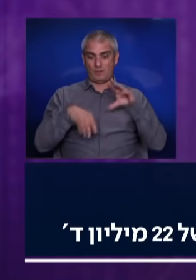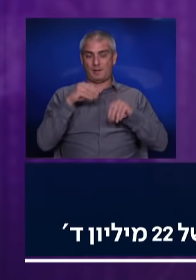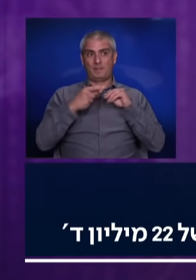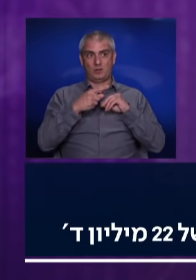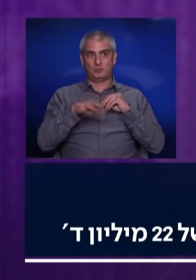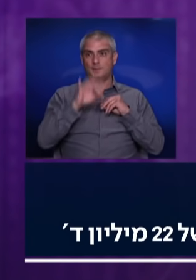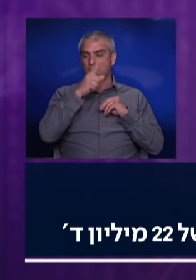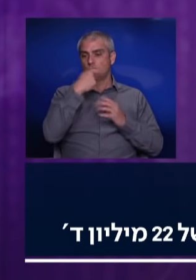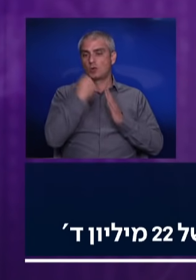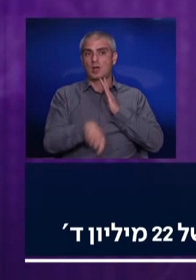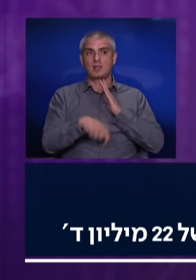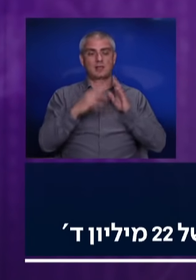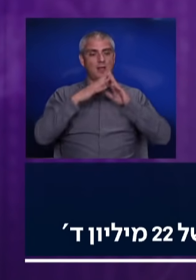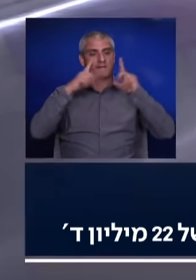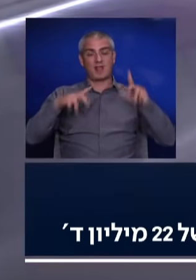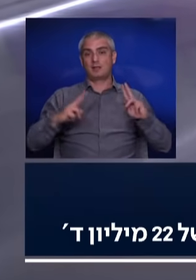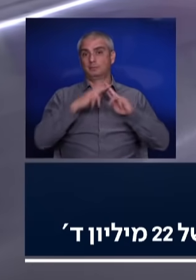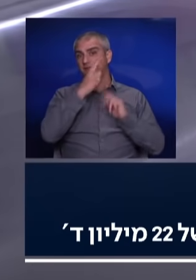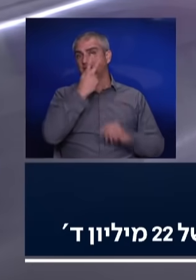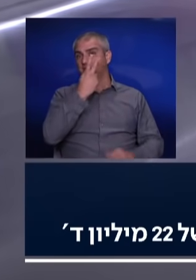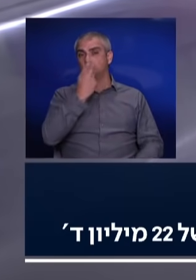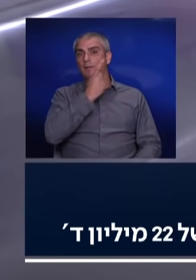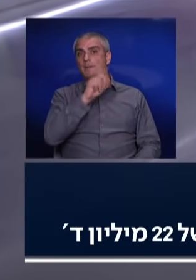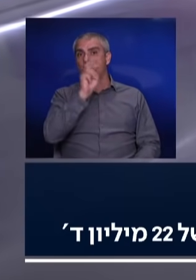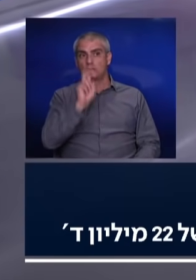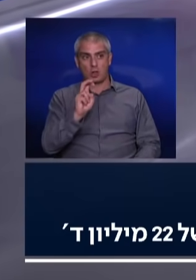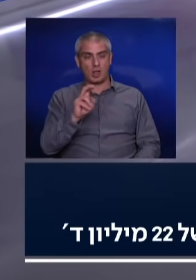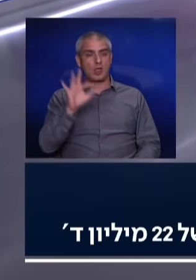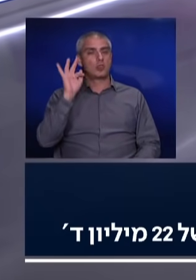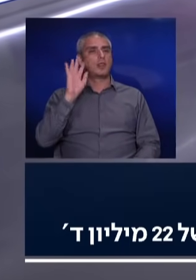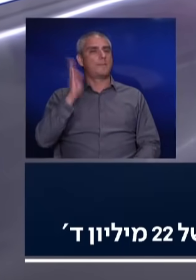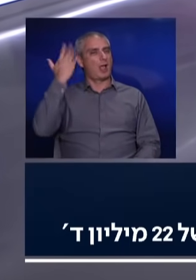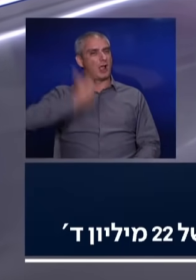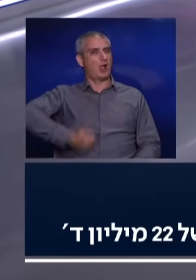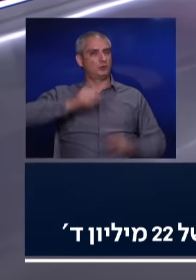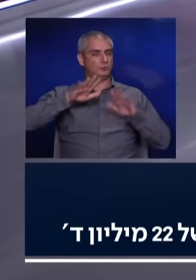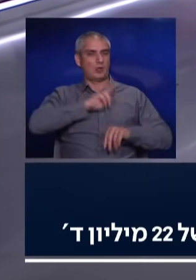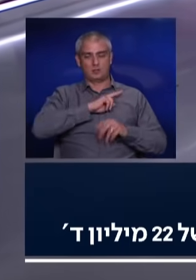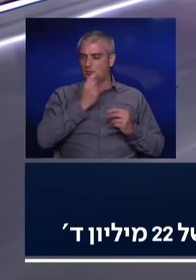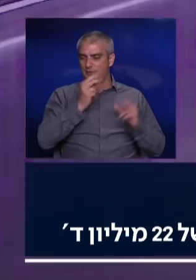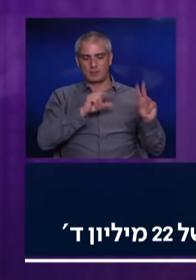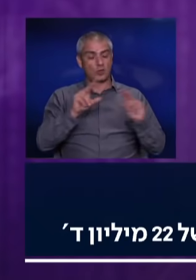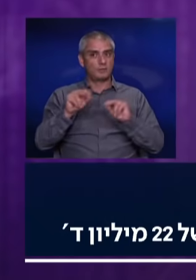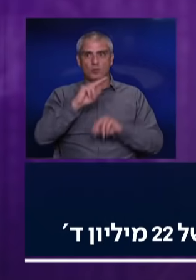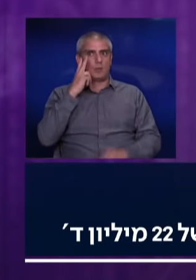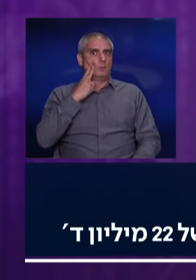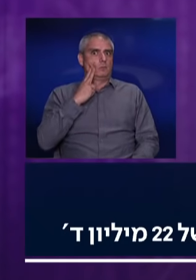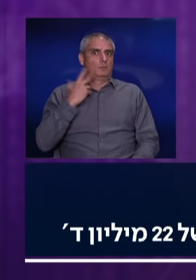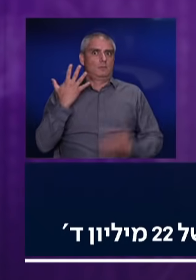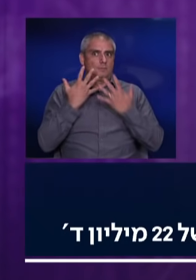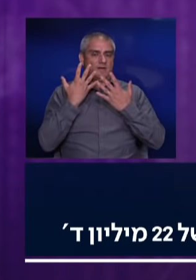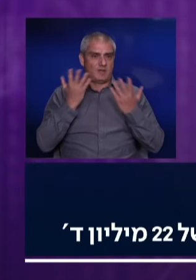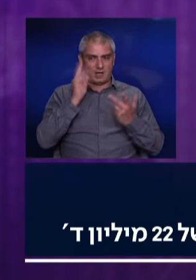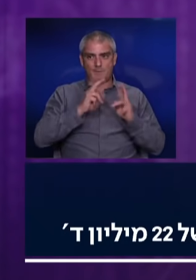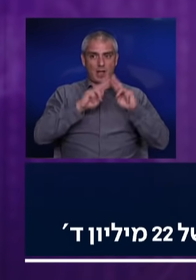מתגלה שם שהוא רכש טירה ברביירה הצרפתית ב-22 מיליון דולר, טוני בלר, סכומים דומים. כל העניין הזה מביך מאוד גם את